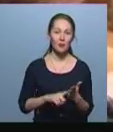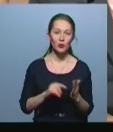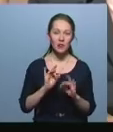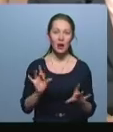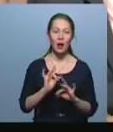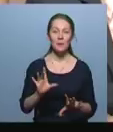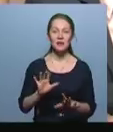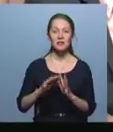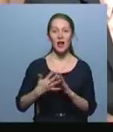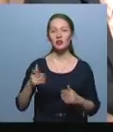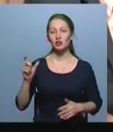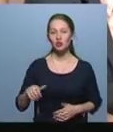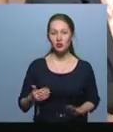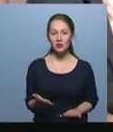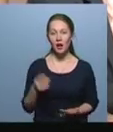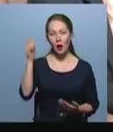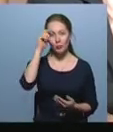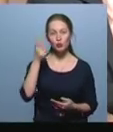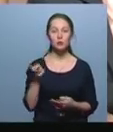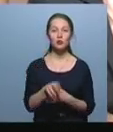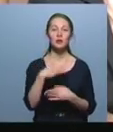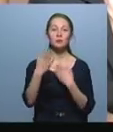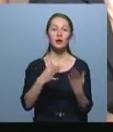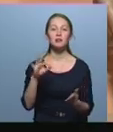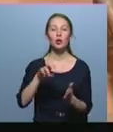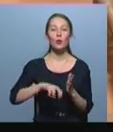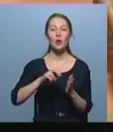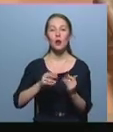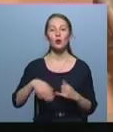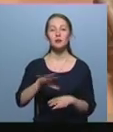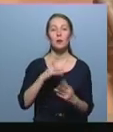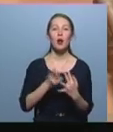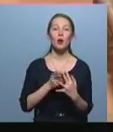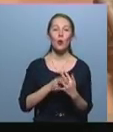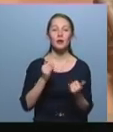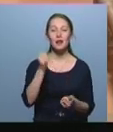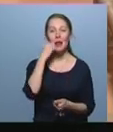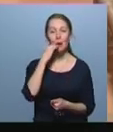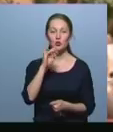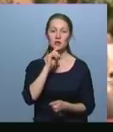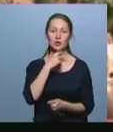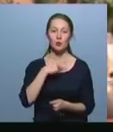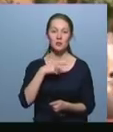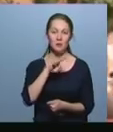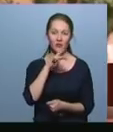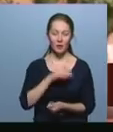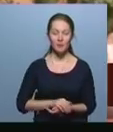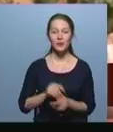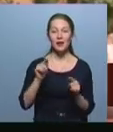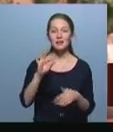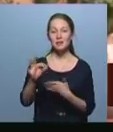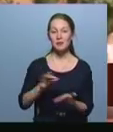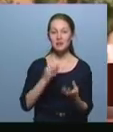села Игандокия. Мужчина зашел спросить про земельную налоговую льготу для бабушки и сэкономил себе время. Здесь подсказали,